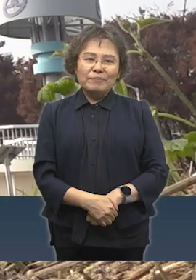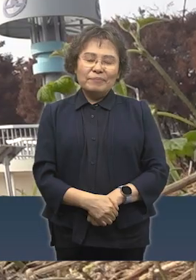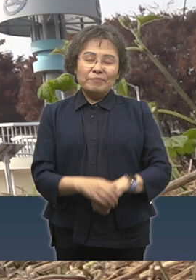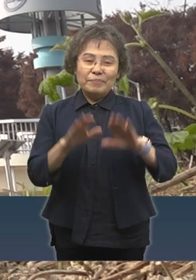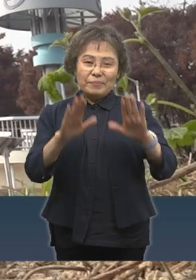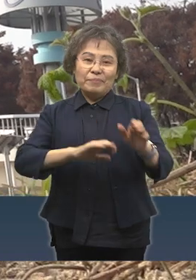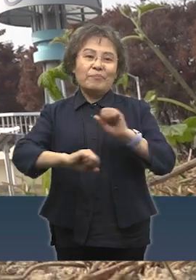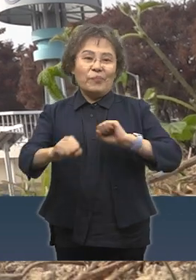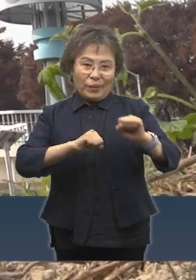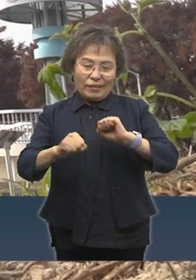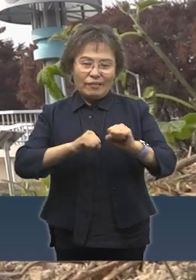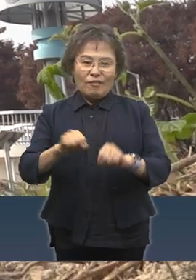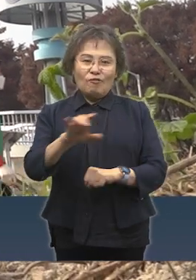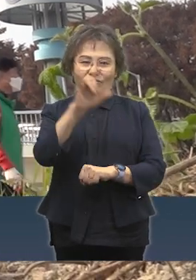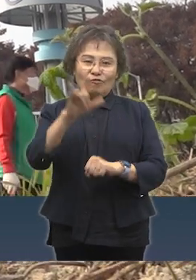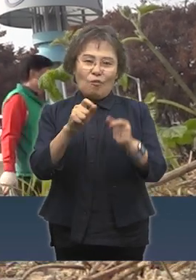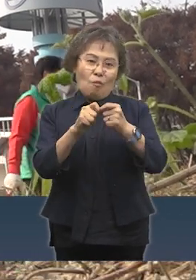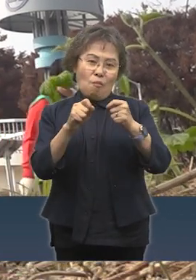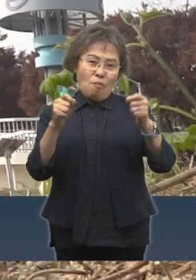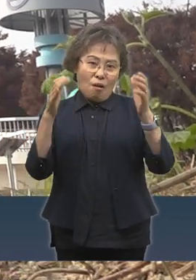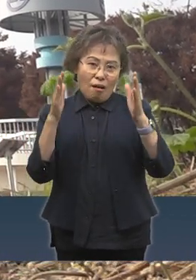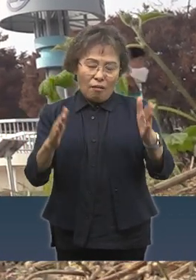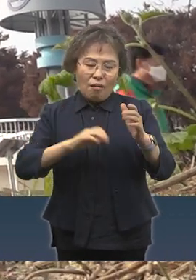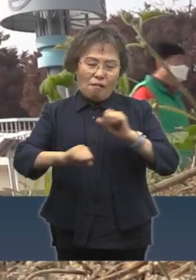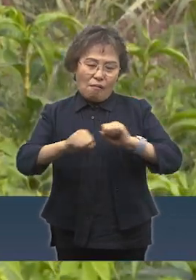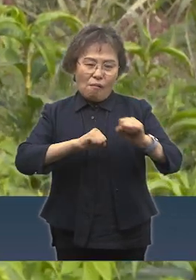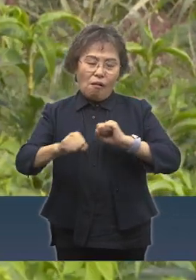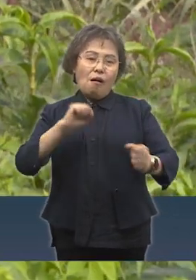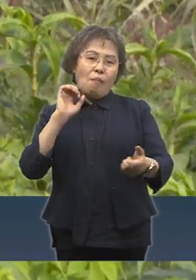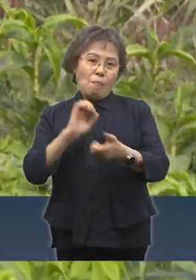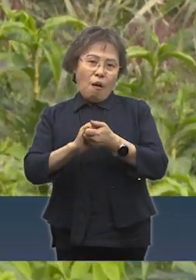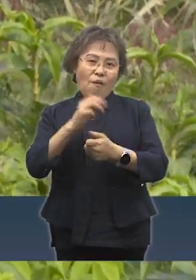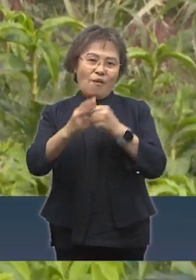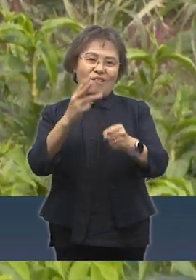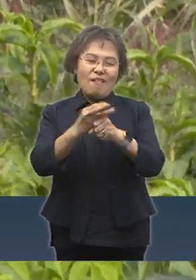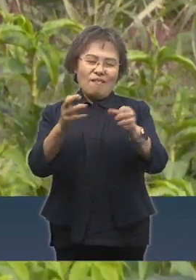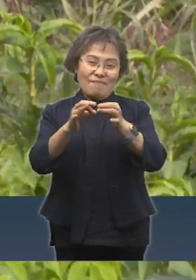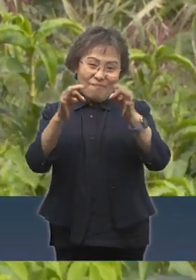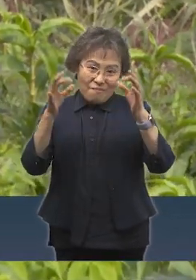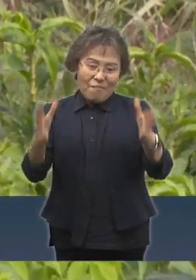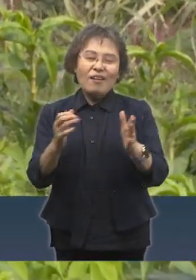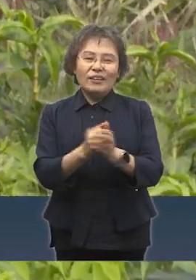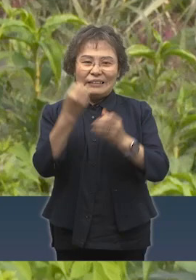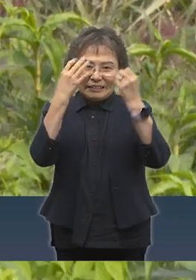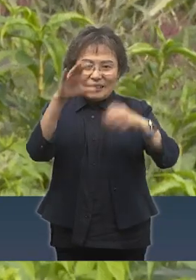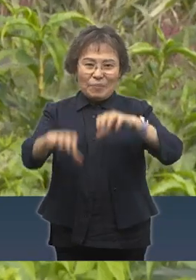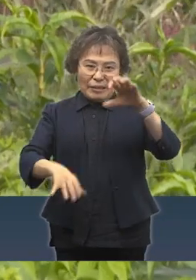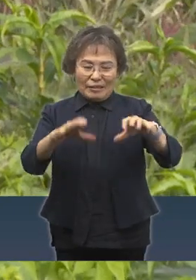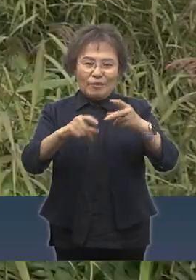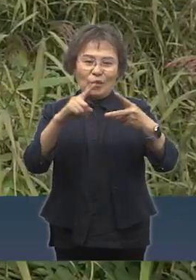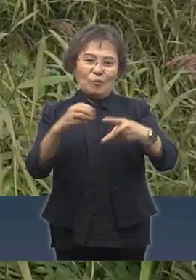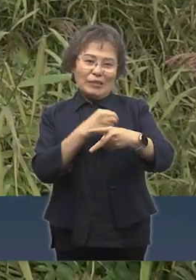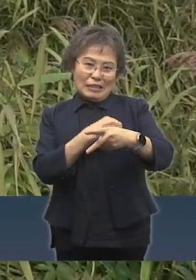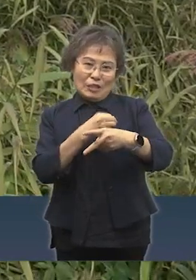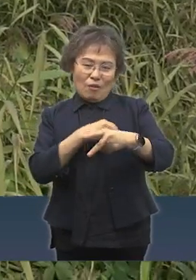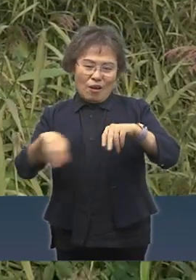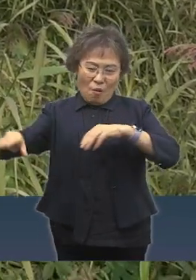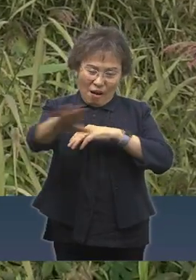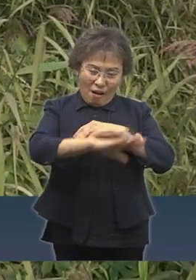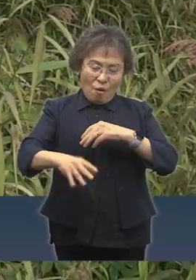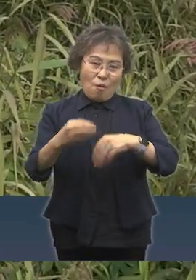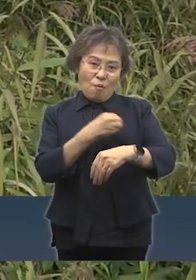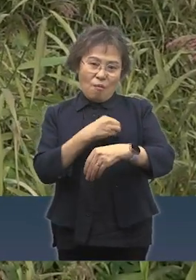이번 활동은 코로나19 장기화로 단체 활동이 제한된지 3년 만에 새마을운동 동대문구지회의